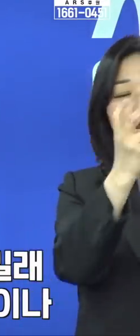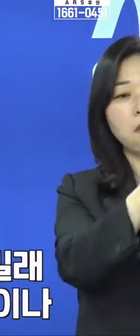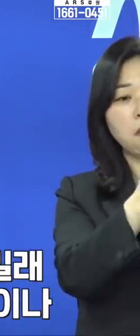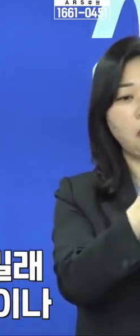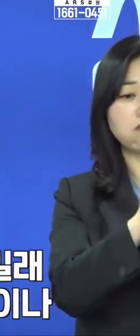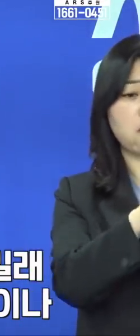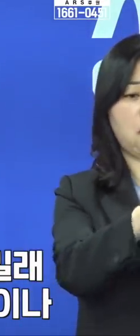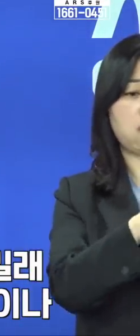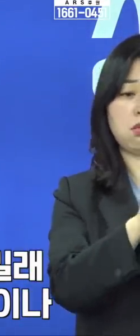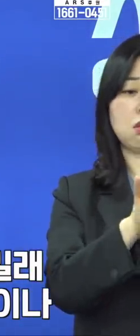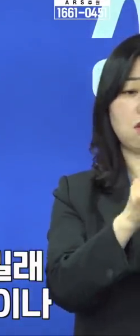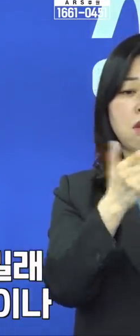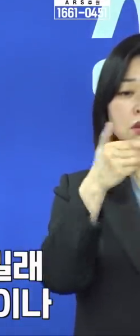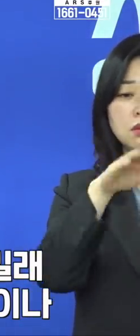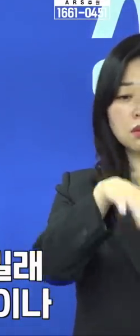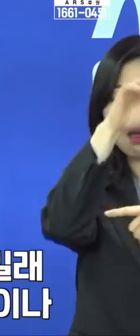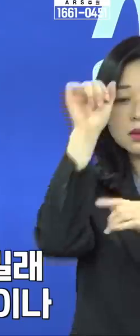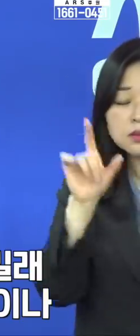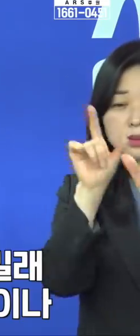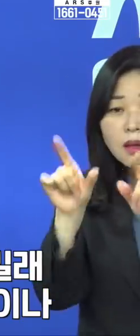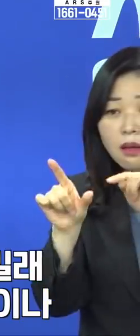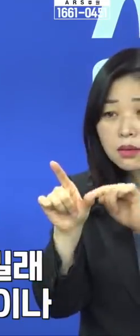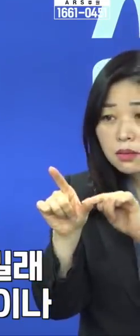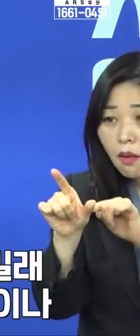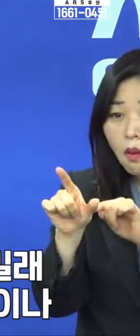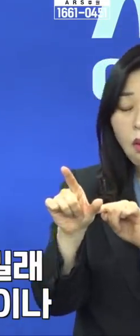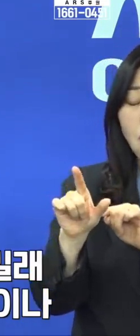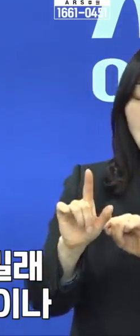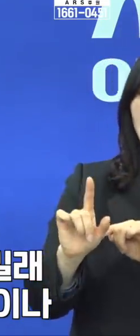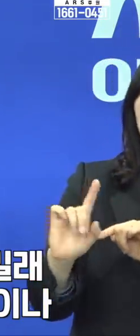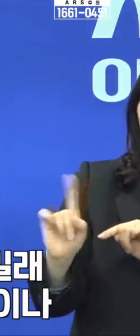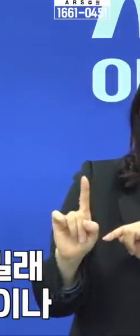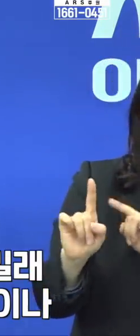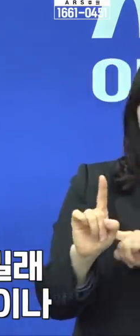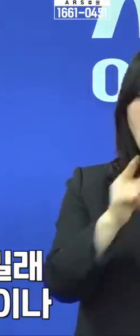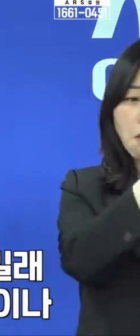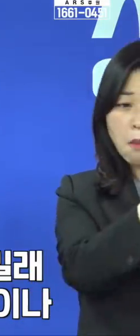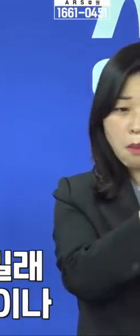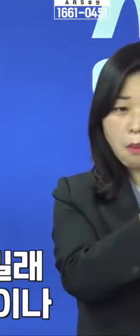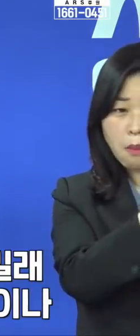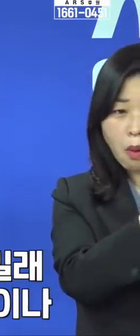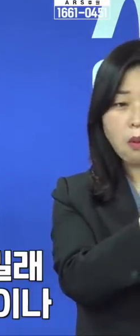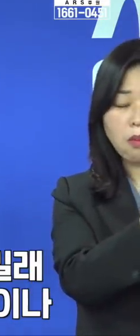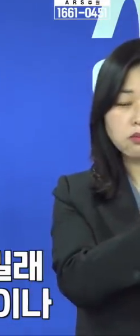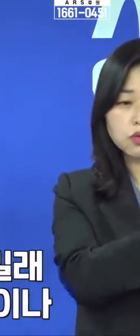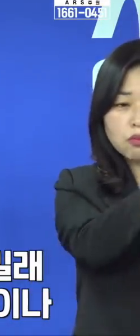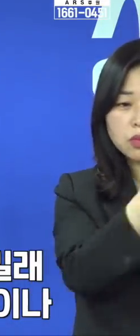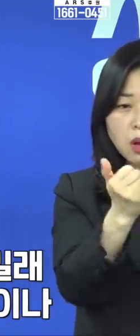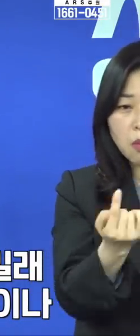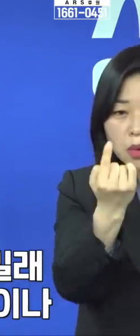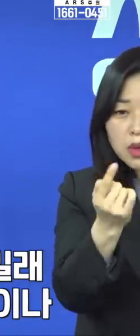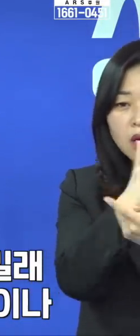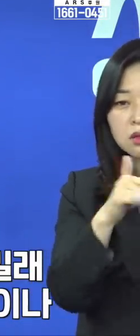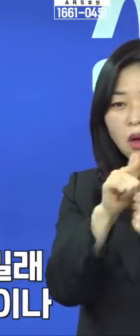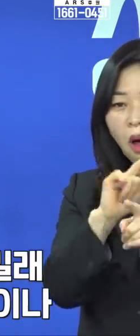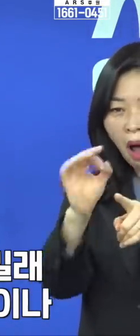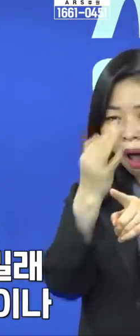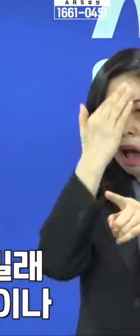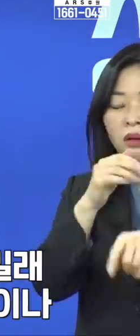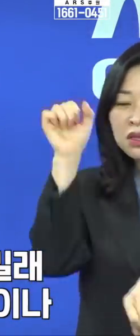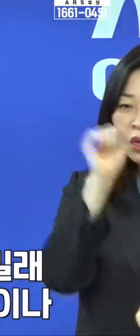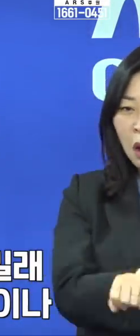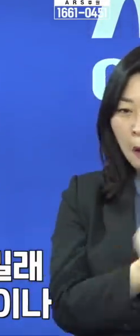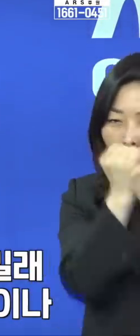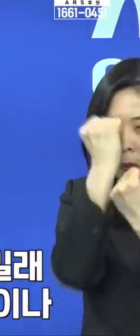인생을 살아오셨길래 일반 법조인보다 더 법기술자적 면모를 보이는지 알다가도